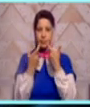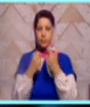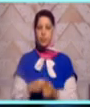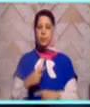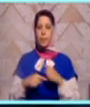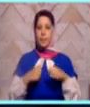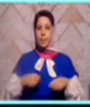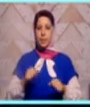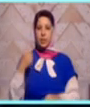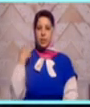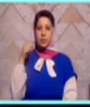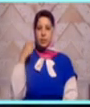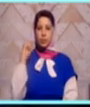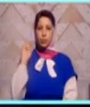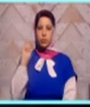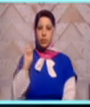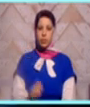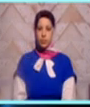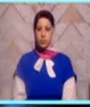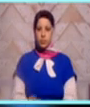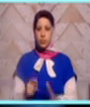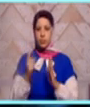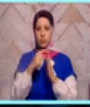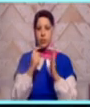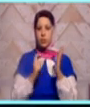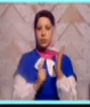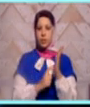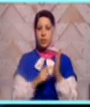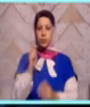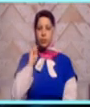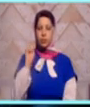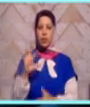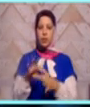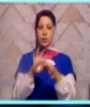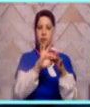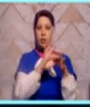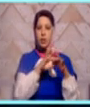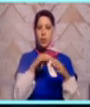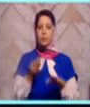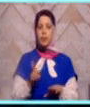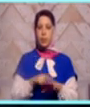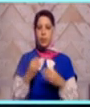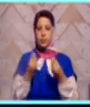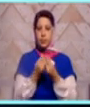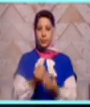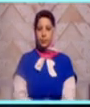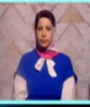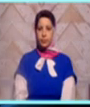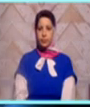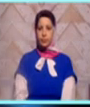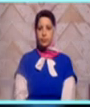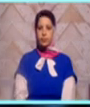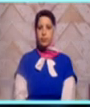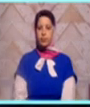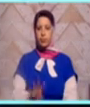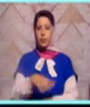الوزراء يعني تم العرض عليه من خلال وزير النقل يعني بالنسبة للخط